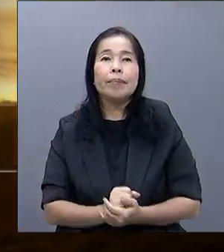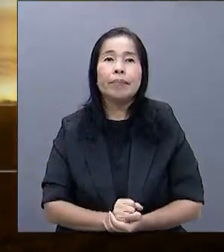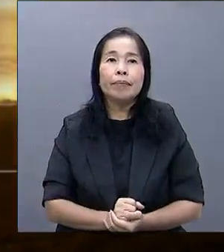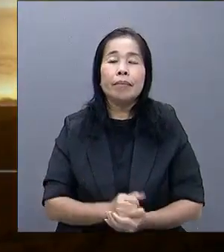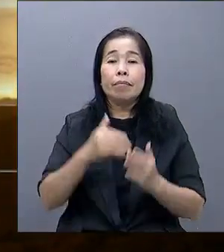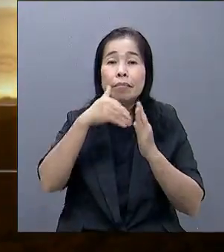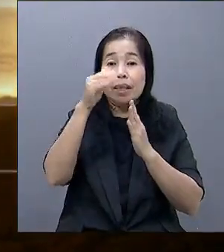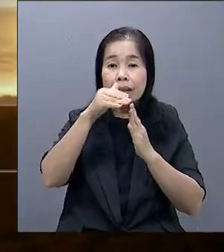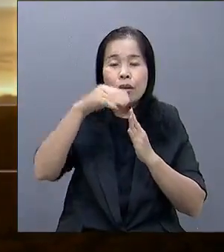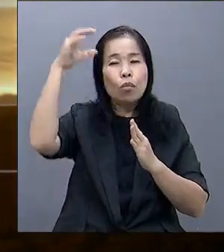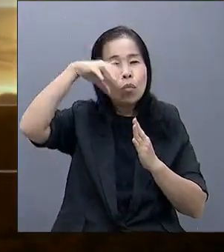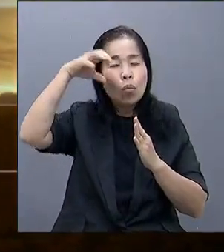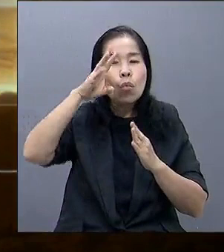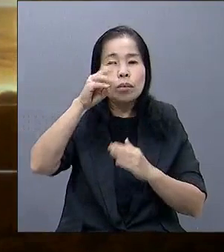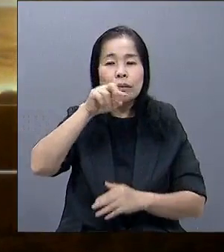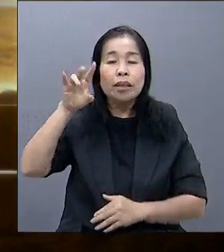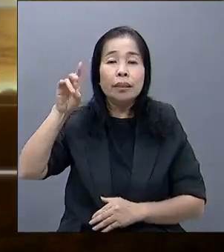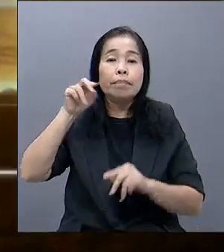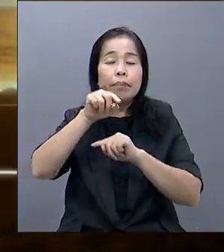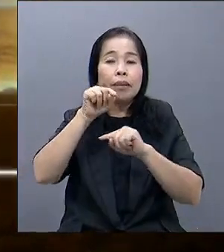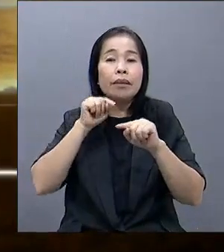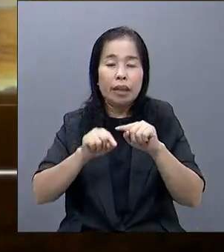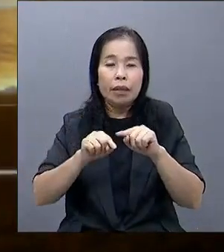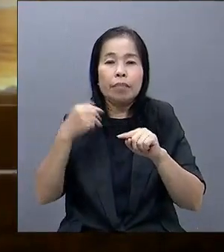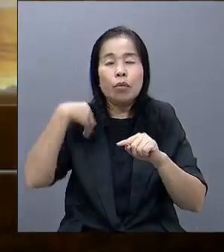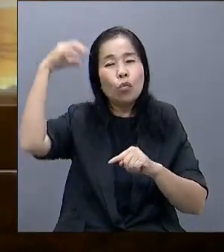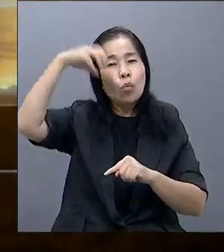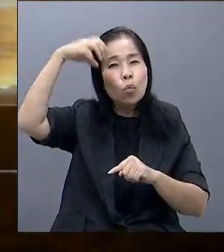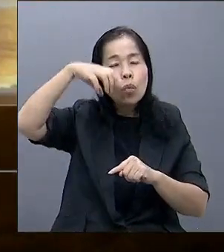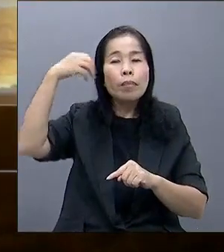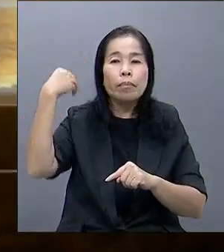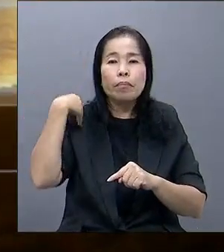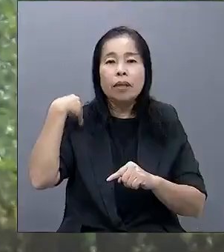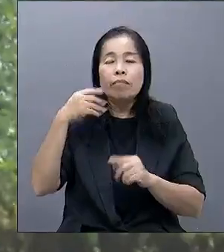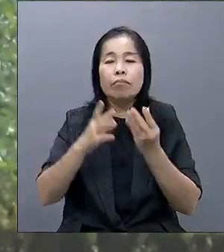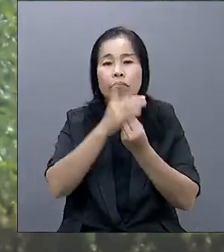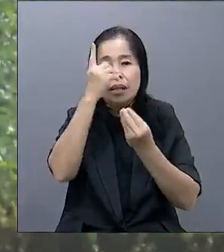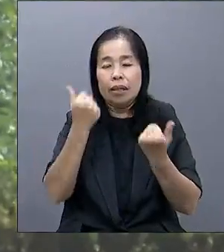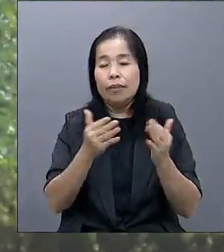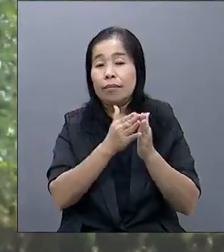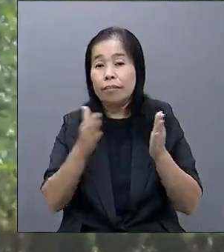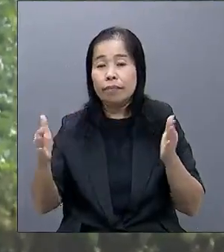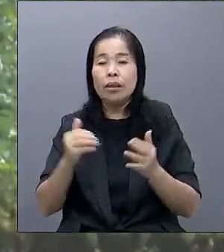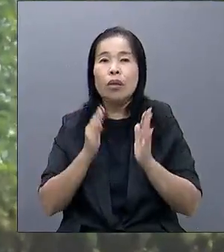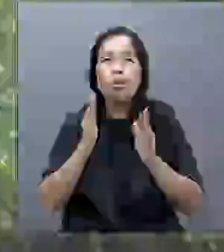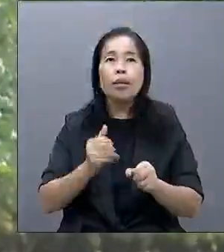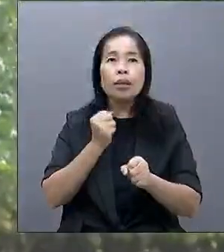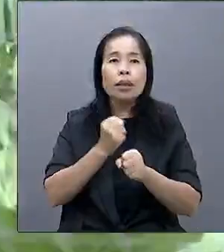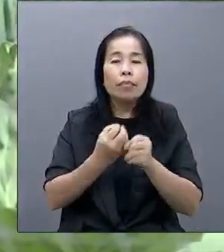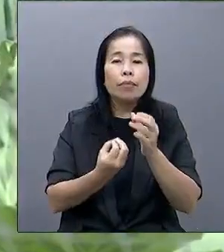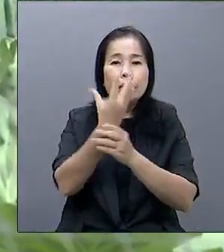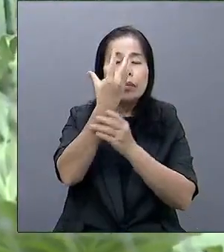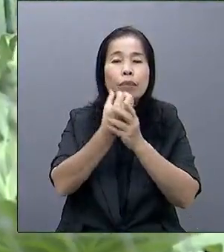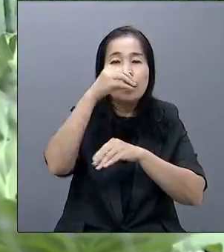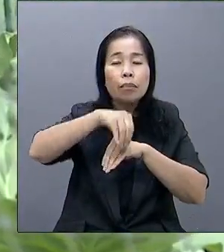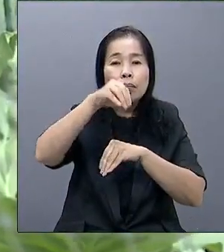ภาคเอมฝนฟาขนอง 60-70% ของพนที่และมีฝนตกหนักในช่วงตลอดทั้งสัดานี้ค่ะเกษตกรให้ระวงและปการการระบดข